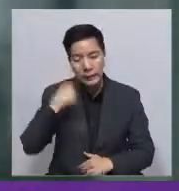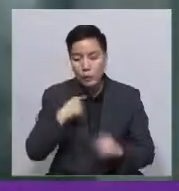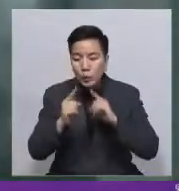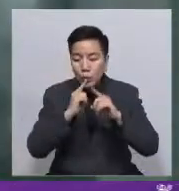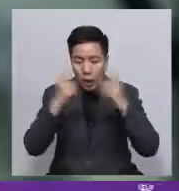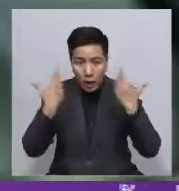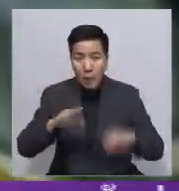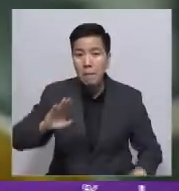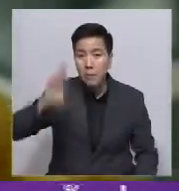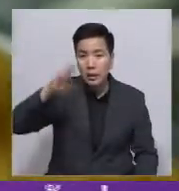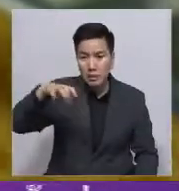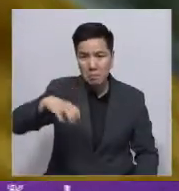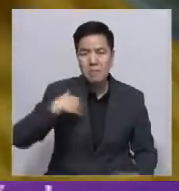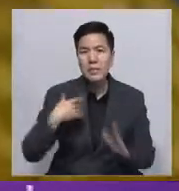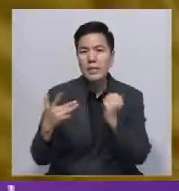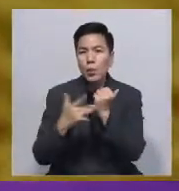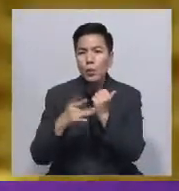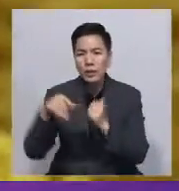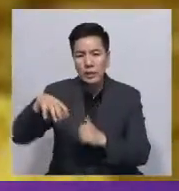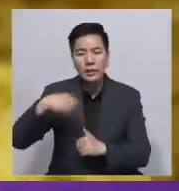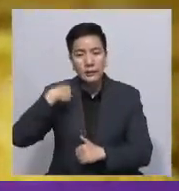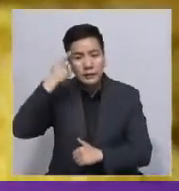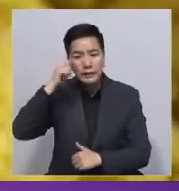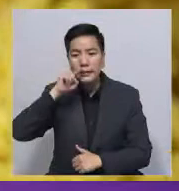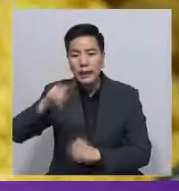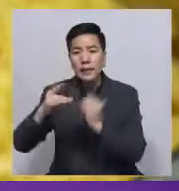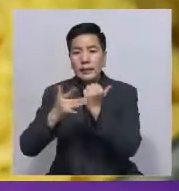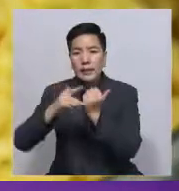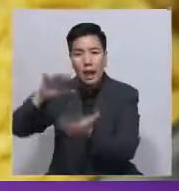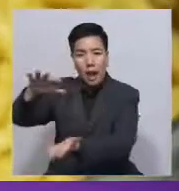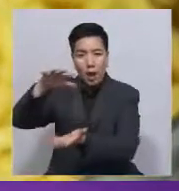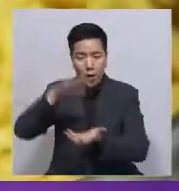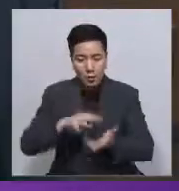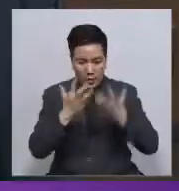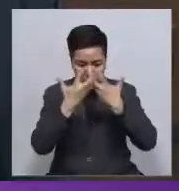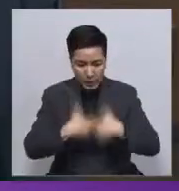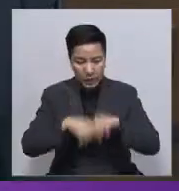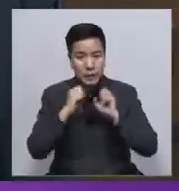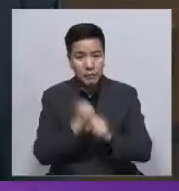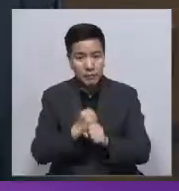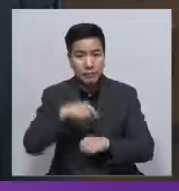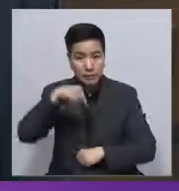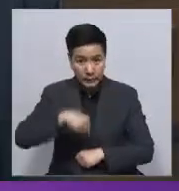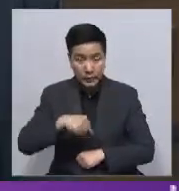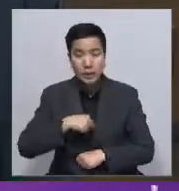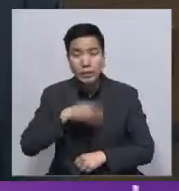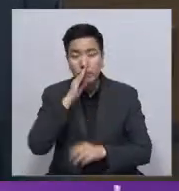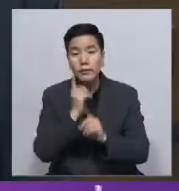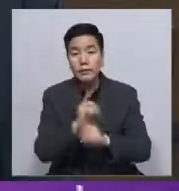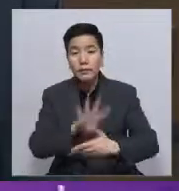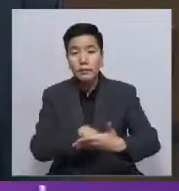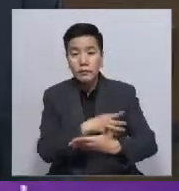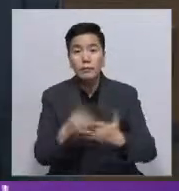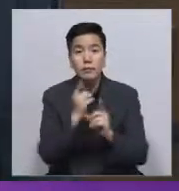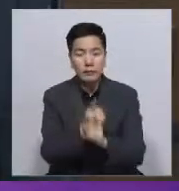ากับบริษัทที่มีเทคโนโลยีแล้วเราจะนำเข้าเทคโนโลยีต่างประเทศเข้ามาในช่วงถ้าเป็นไปตามแผนเนี่ยนะ